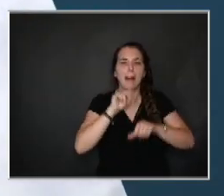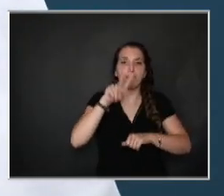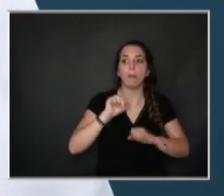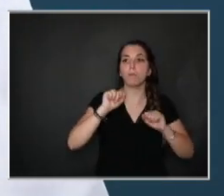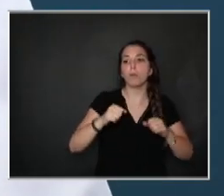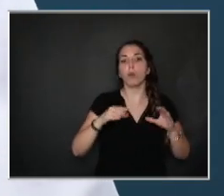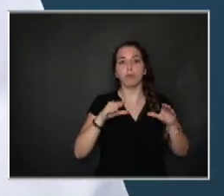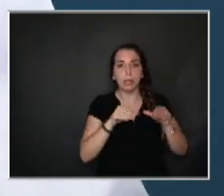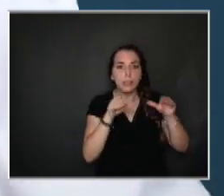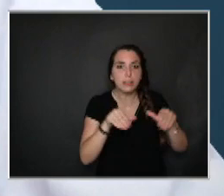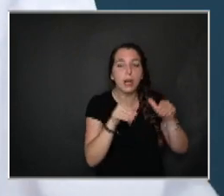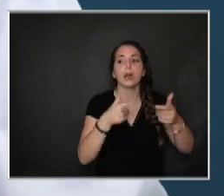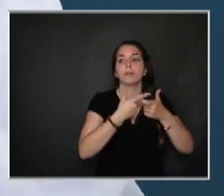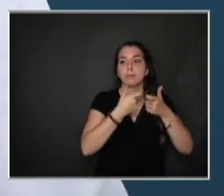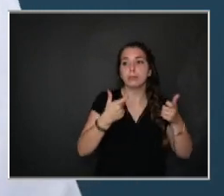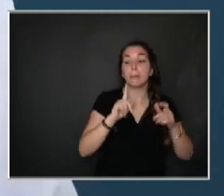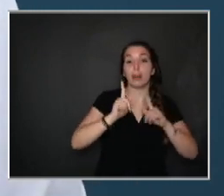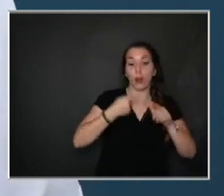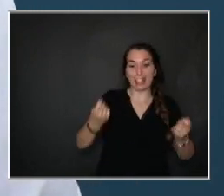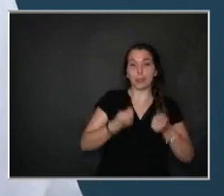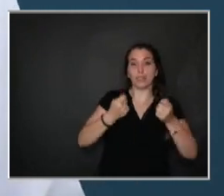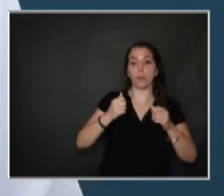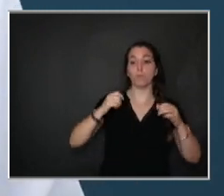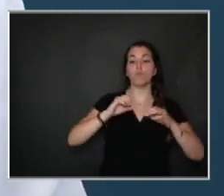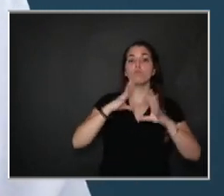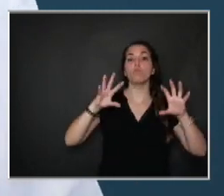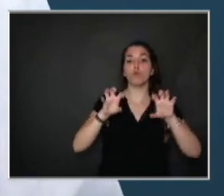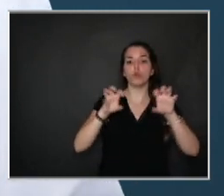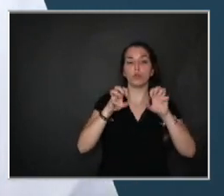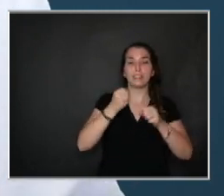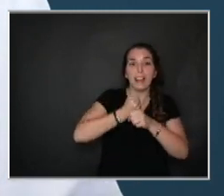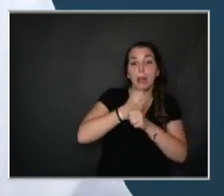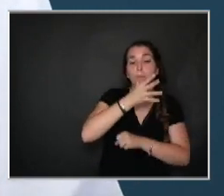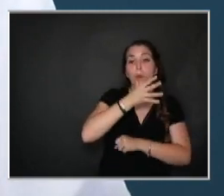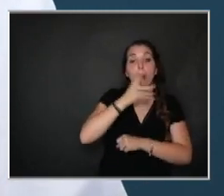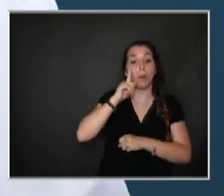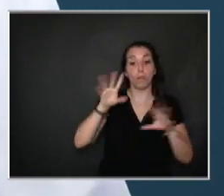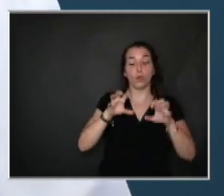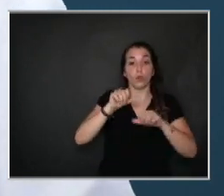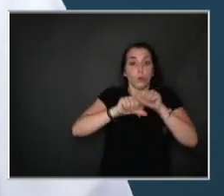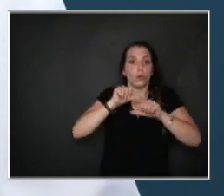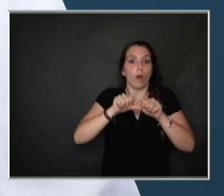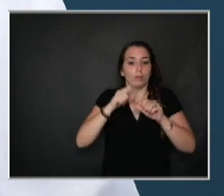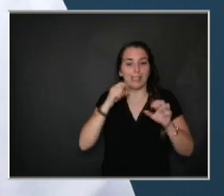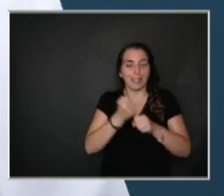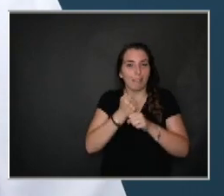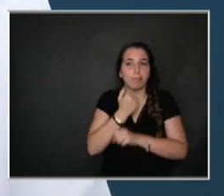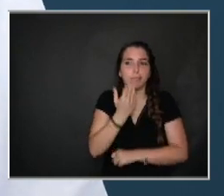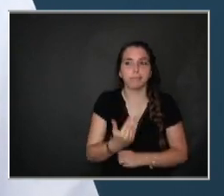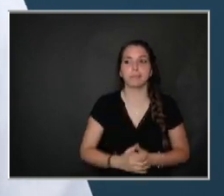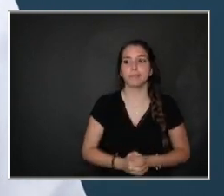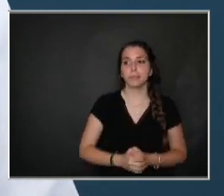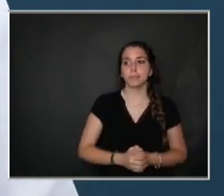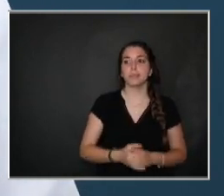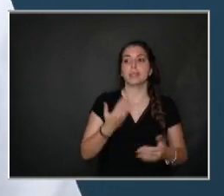On ne peut pas faire de la rééducation vraie, c'est-à-dire renforcer les muscles puisqu'on est bloqué par la douleur. Donc à ce niveau-là, le kiné peut être aidé, peut aider en